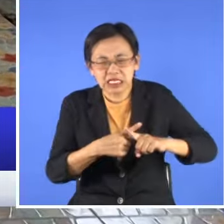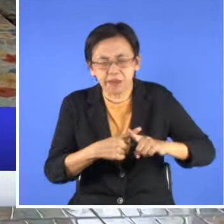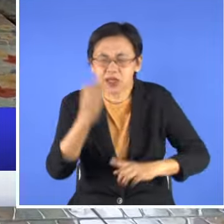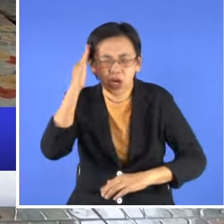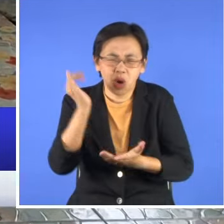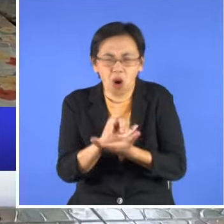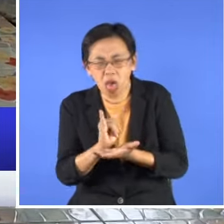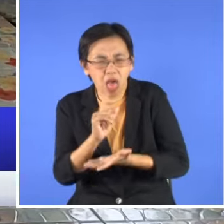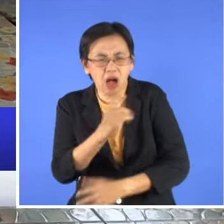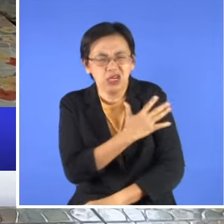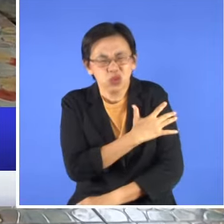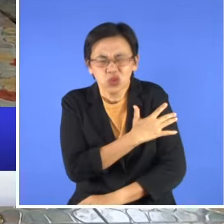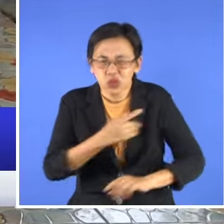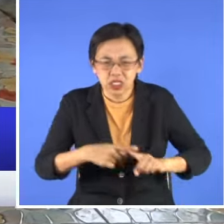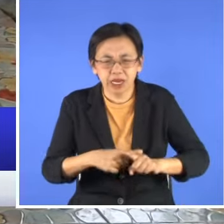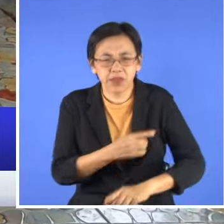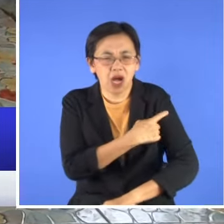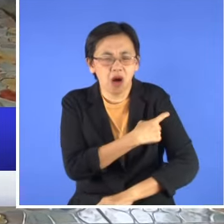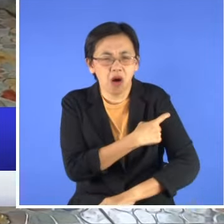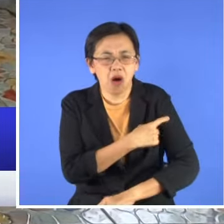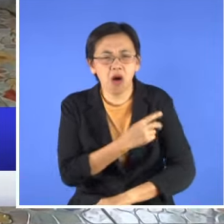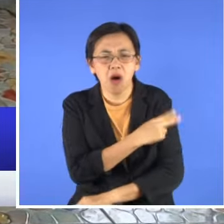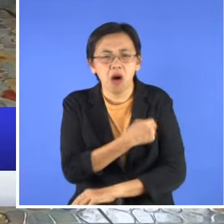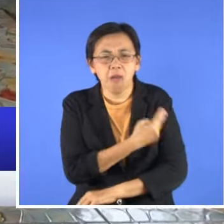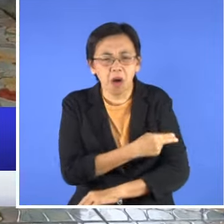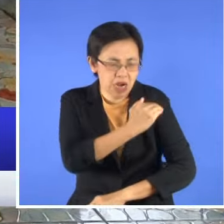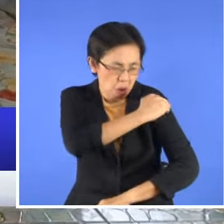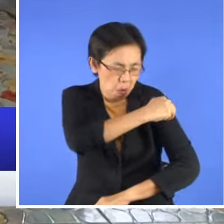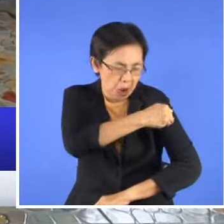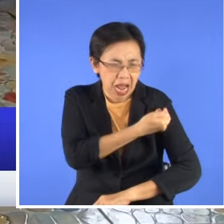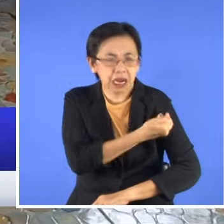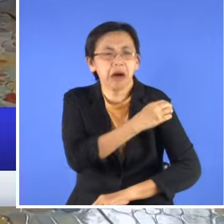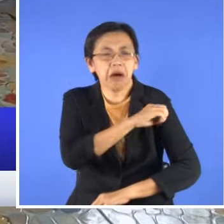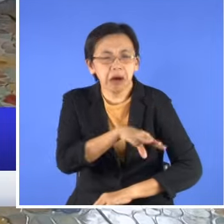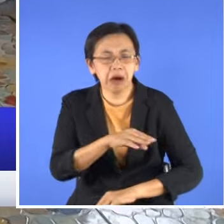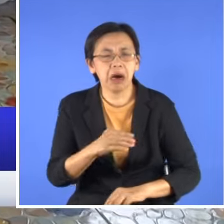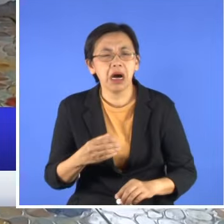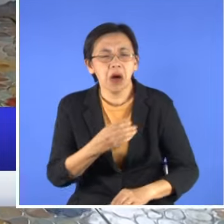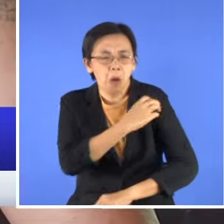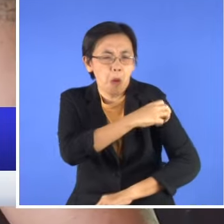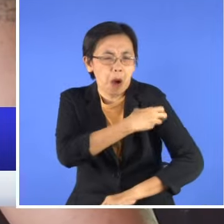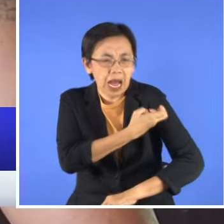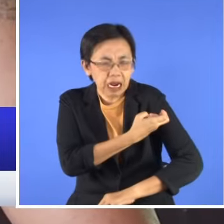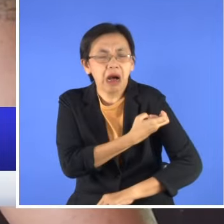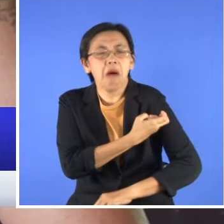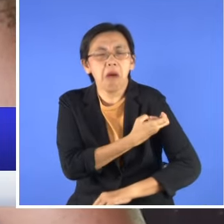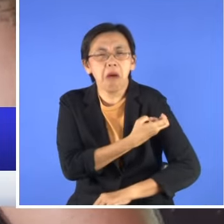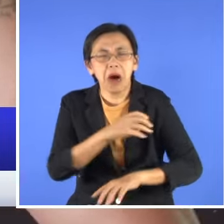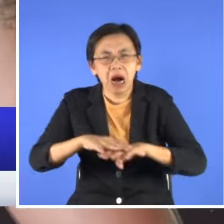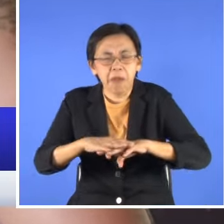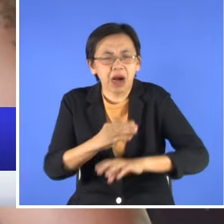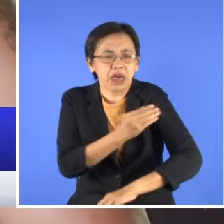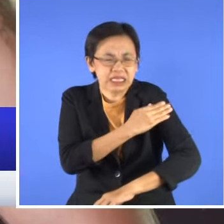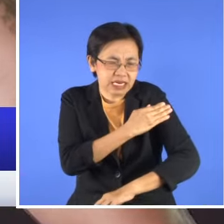คืนเนี้ยมันแผลมันลึกแล้วหมอกเขาคว้านด้วยอ่ะแล้วผ่ายัดเข้าไปอ่ะครับอยาก